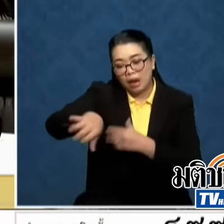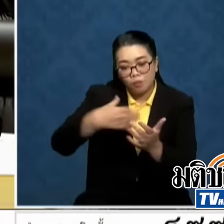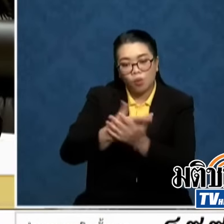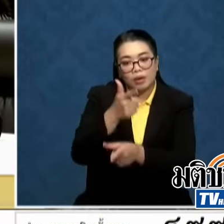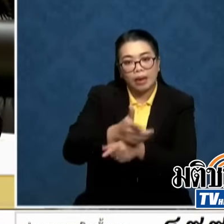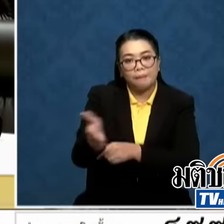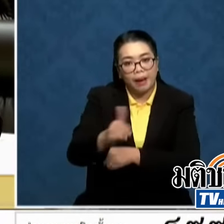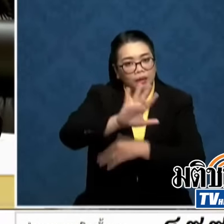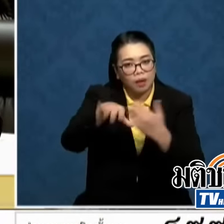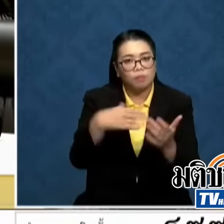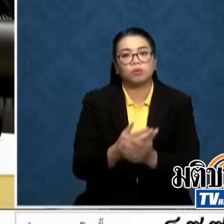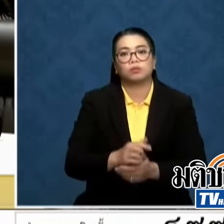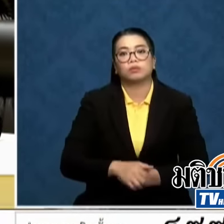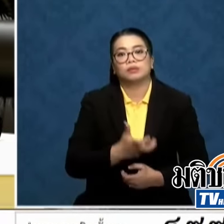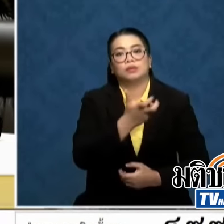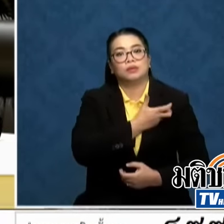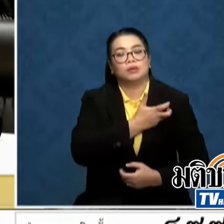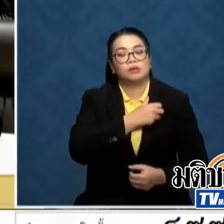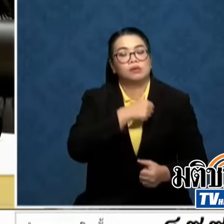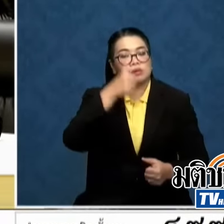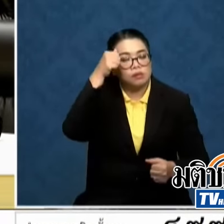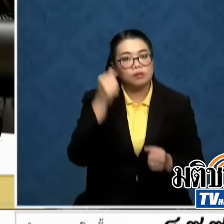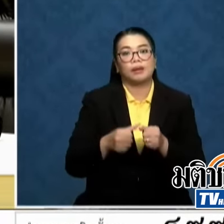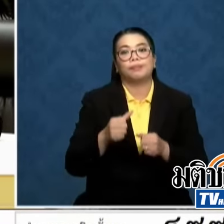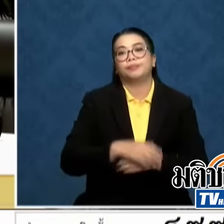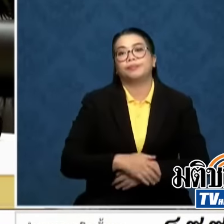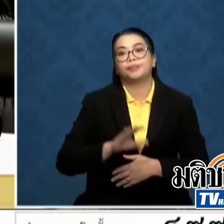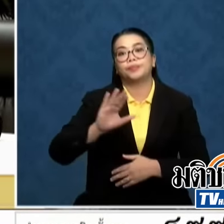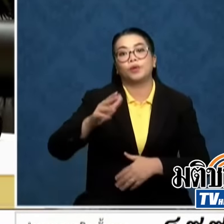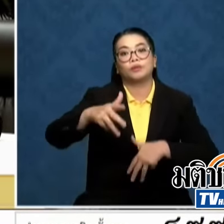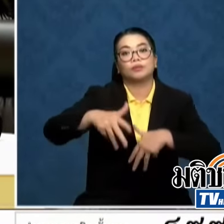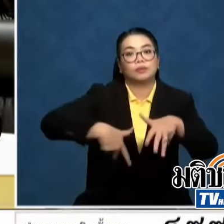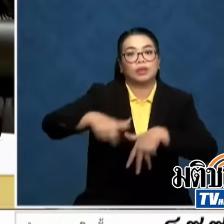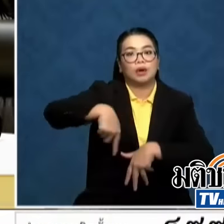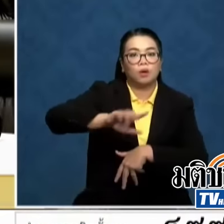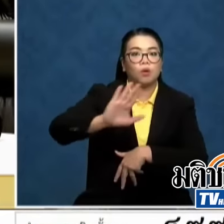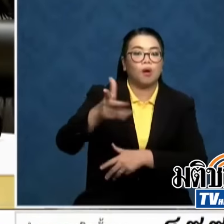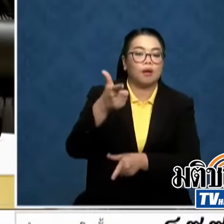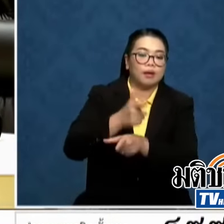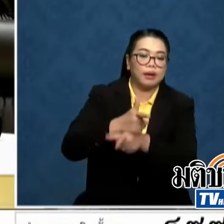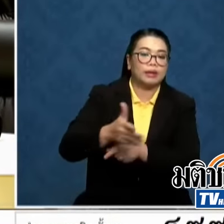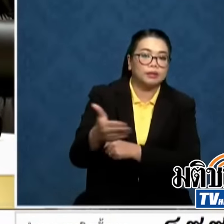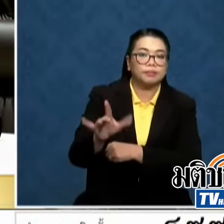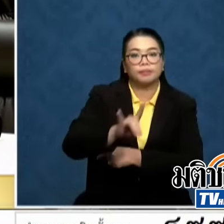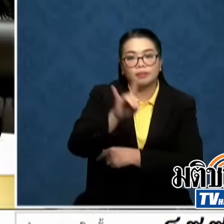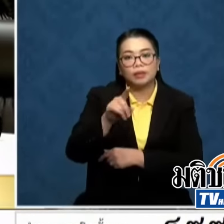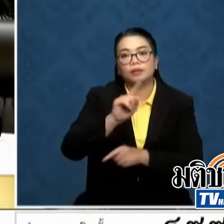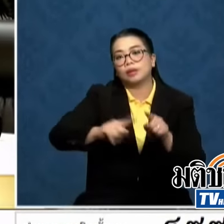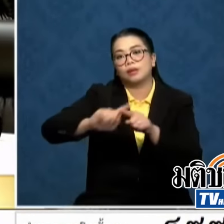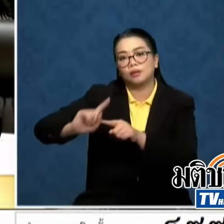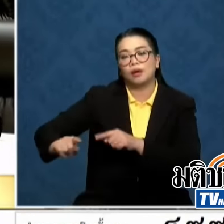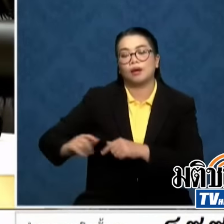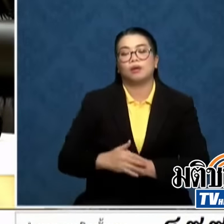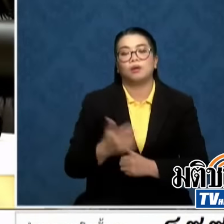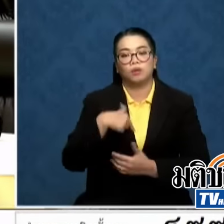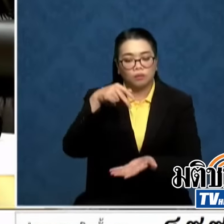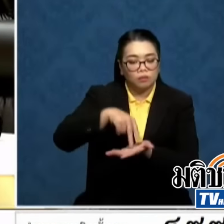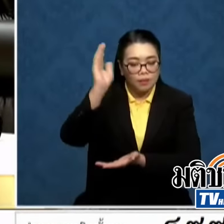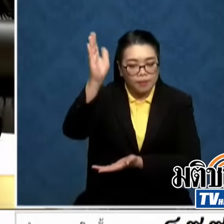างนี้ครับเราปล่อยไว้ไม่ได้นี่คือข้อเสนอของพวกผมที่จะต้องลุกขึ้นอภิปราย